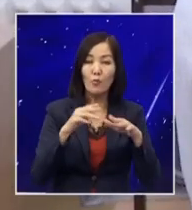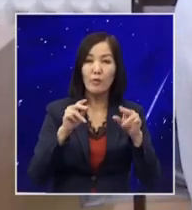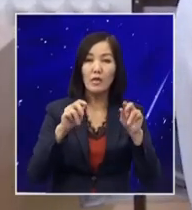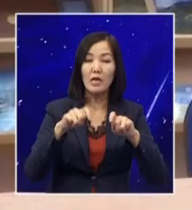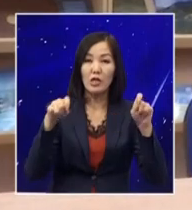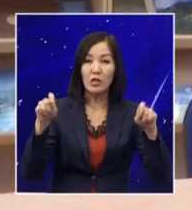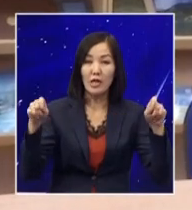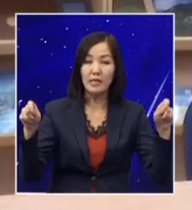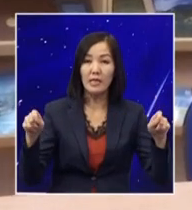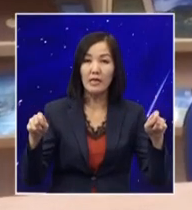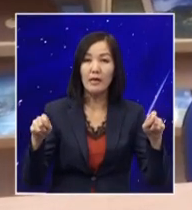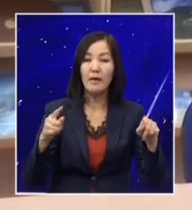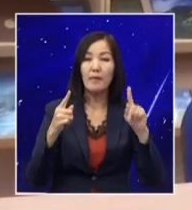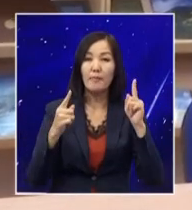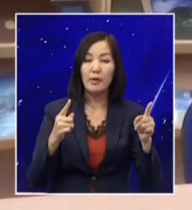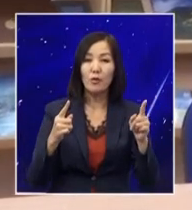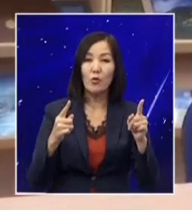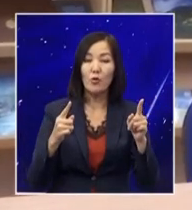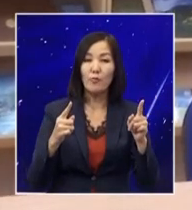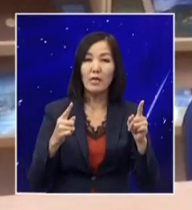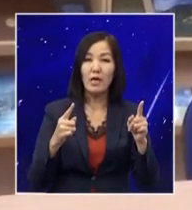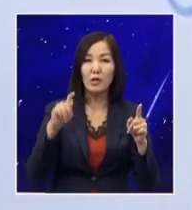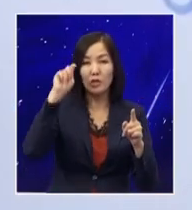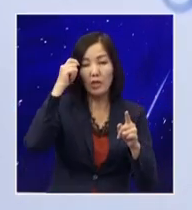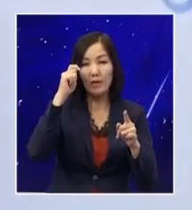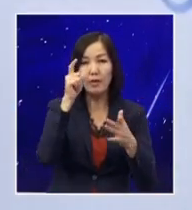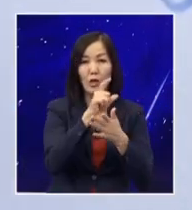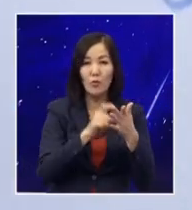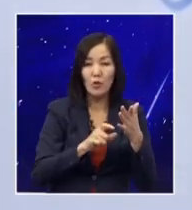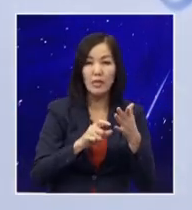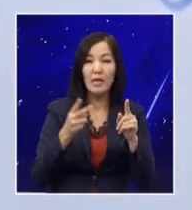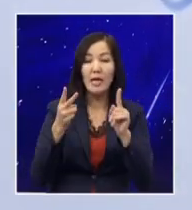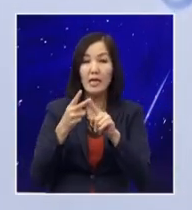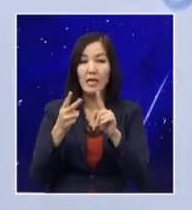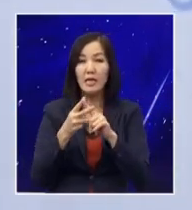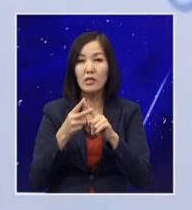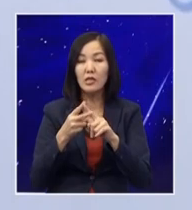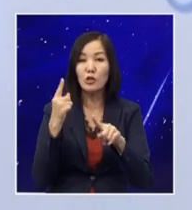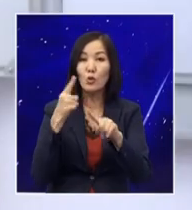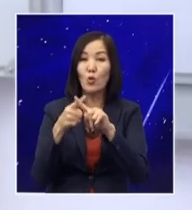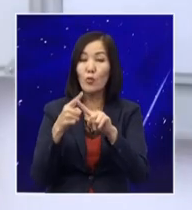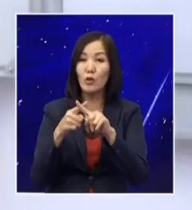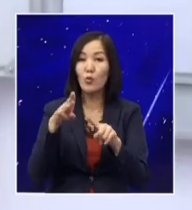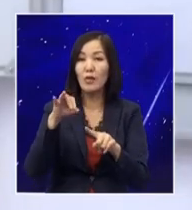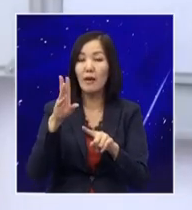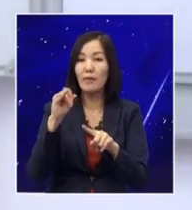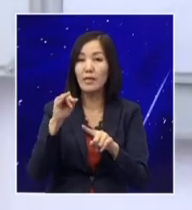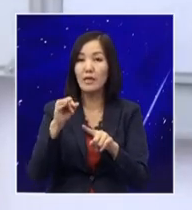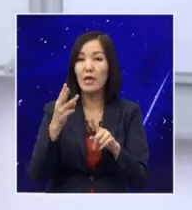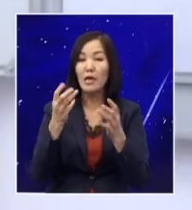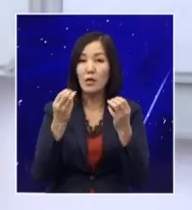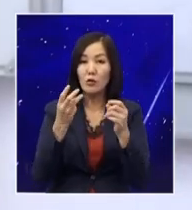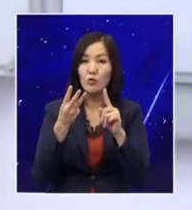қолыменен жаттап келген өлеңін, ал оң қолымен көбейту кестесін жазады. Сондай-ақ сол сәтте үйге берілген тақырыпты да баяндап үлгеруі